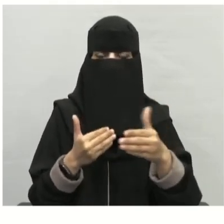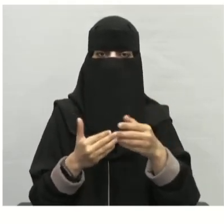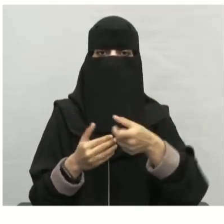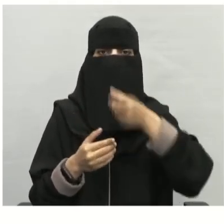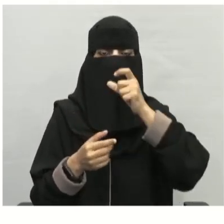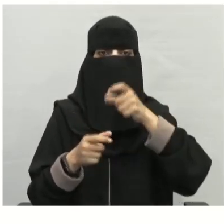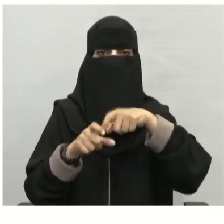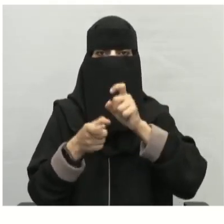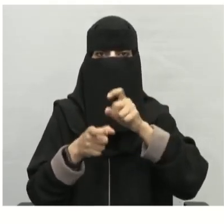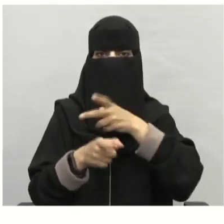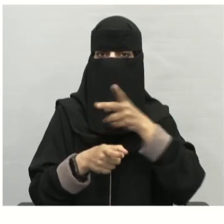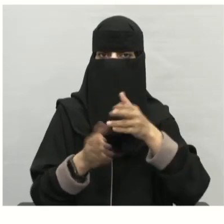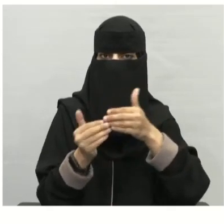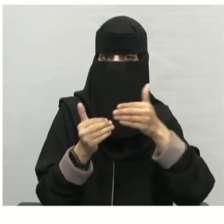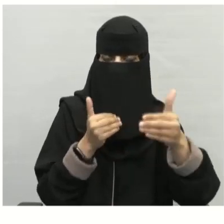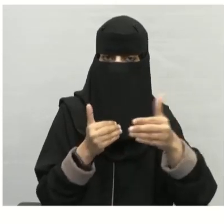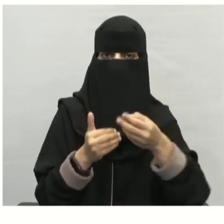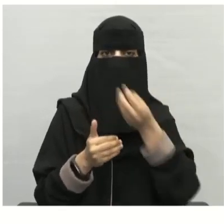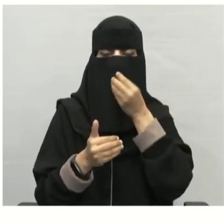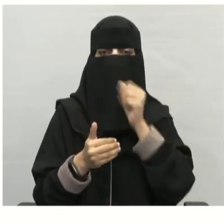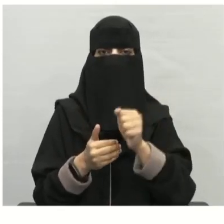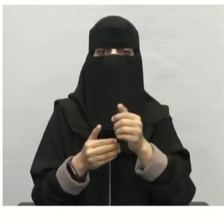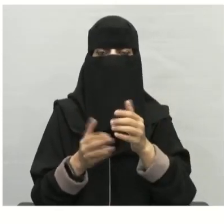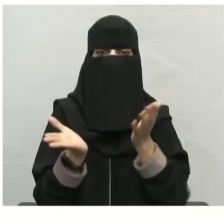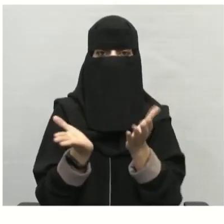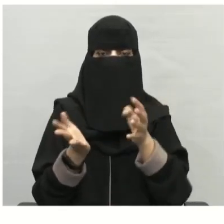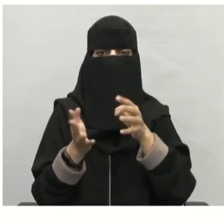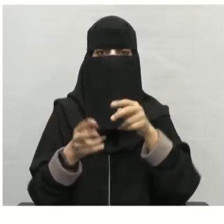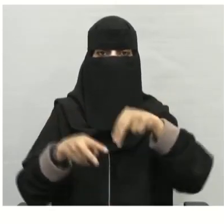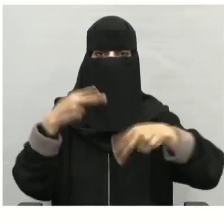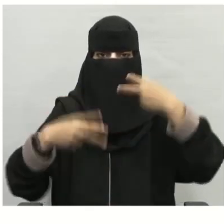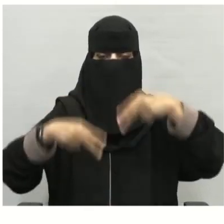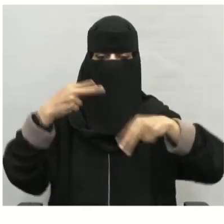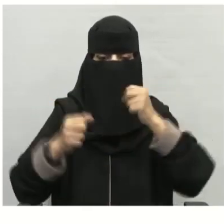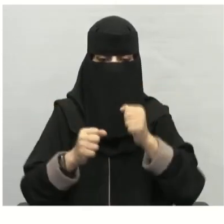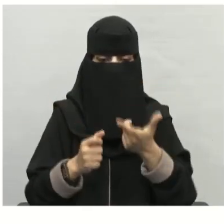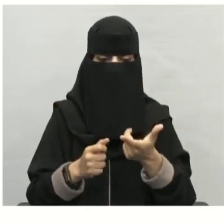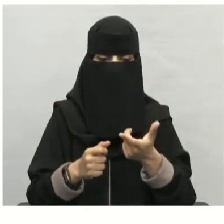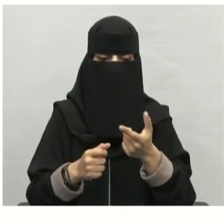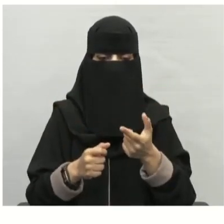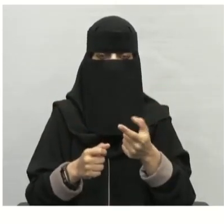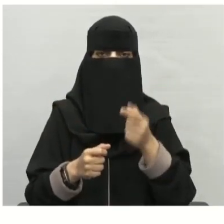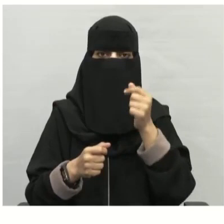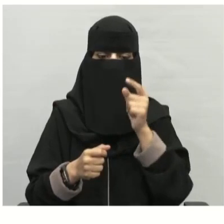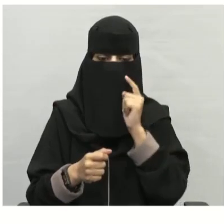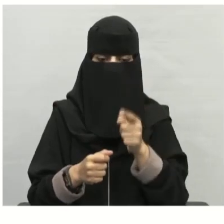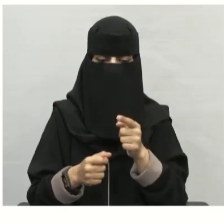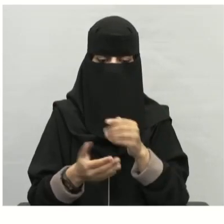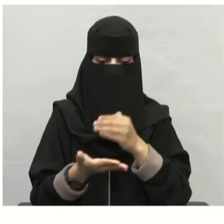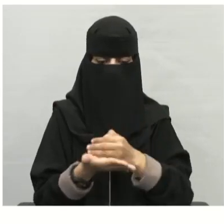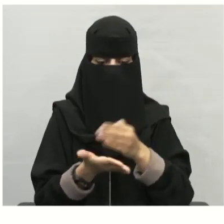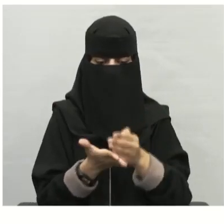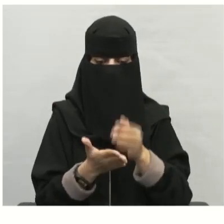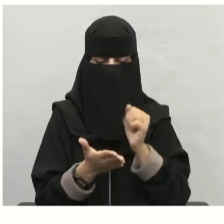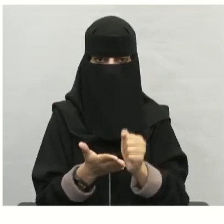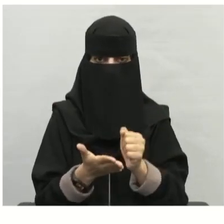المشروبات الغازيه تناول الطبقه الصحي كما شرحنا في من خلال ربع الطبق بان اضع فيه